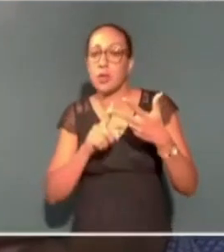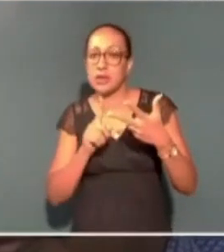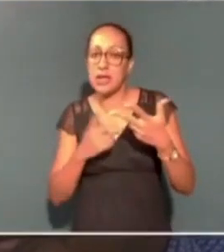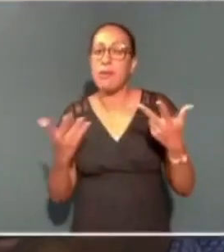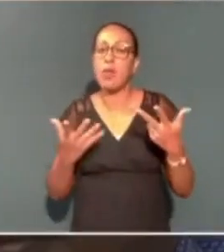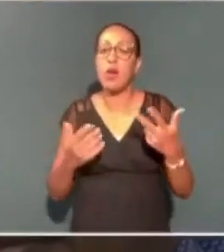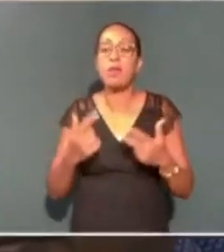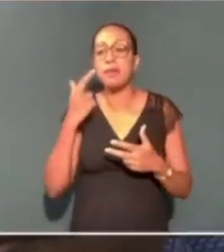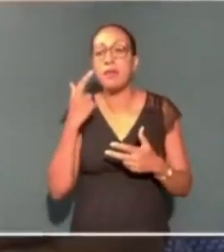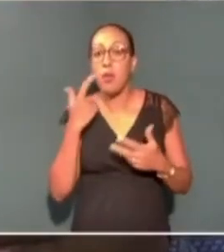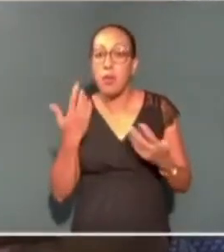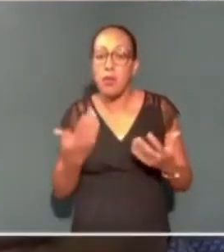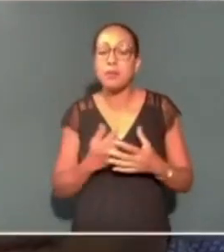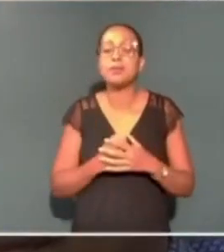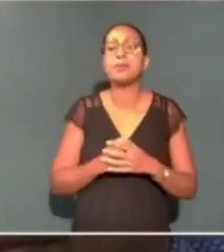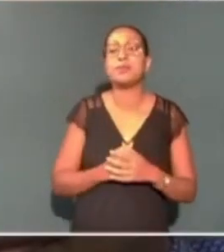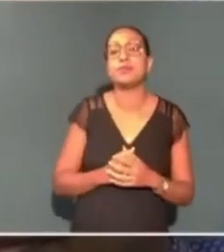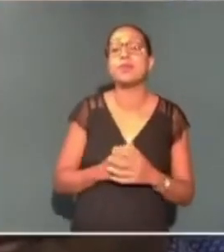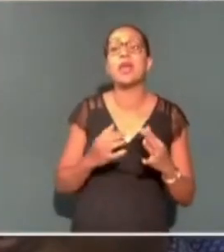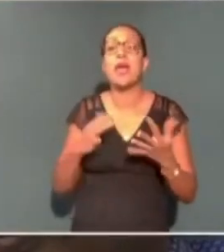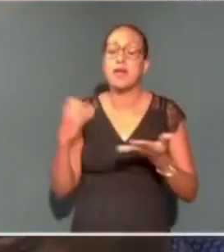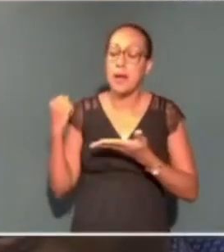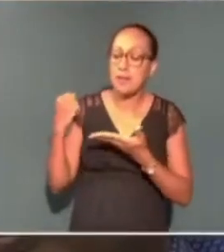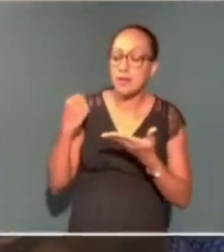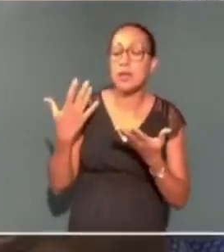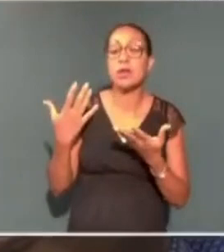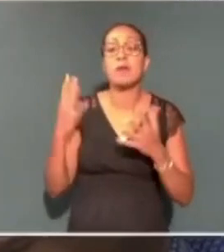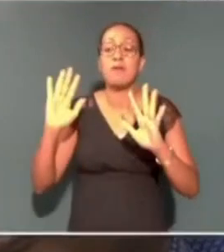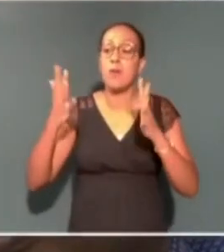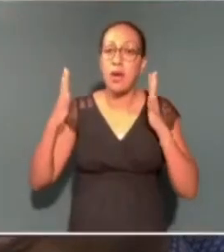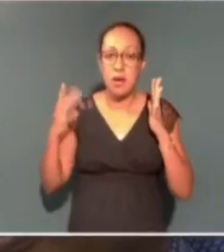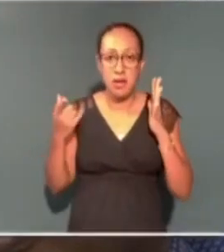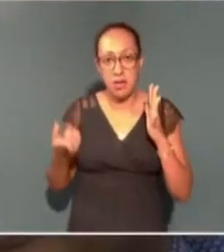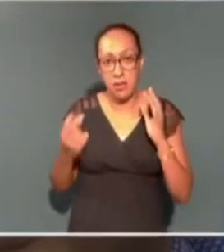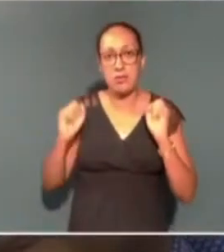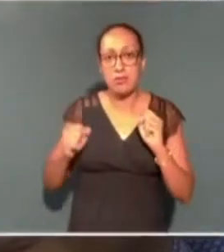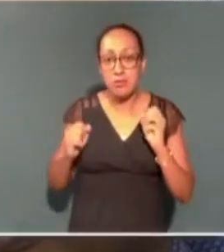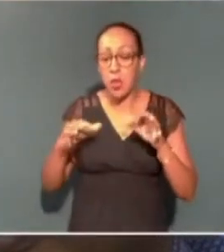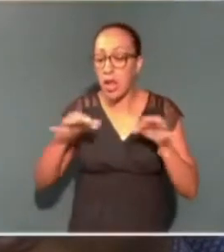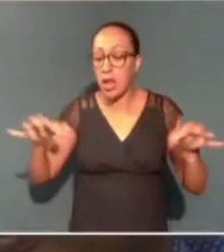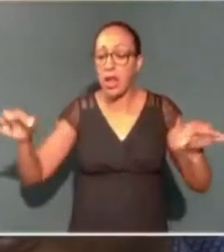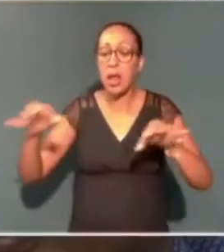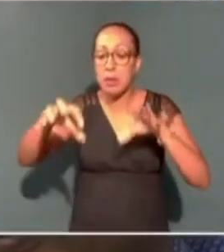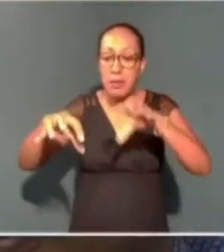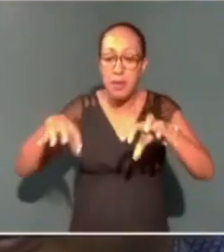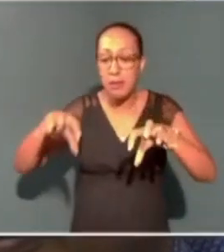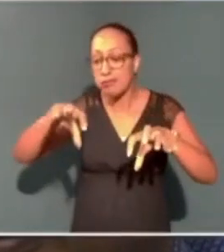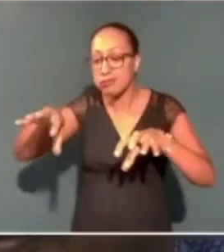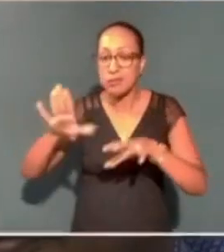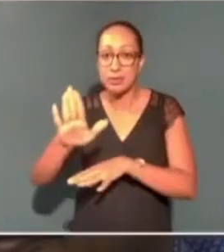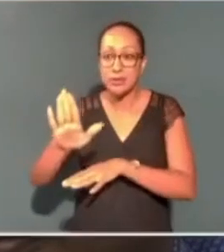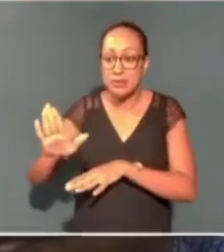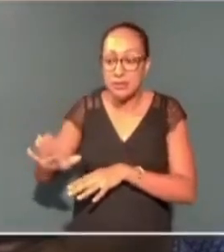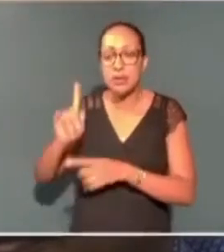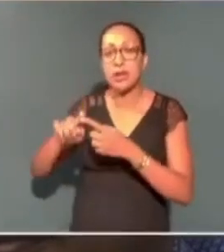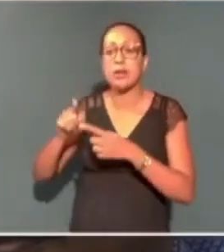de voir si dans le patrimoine forestier de la CTM, il pourrait y avoir des parcelles qui pourraient être converties, au